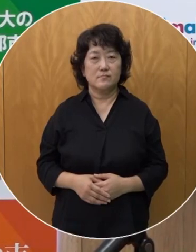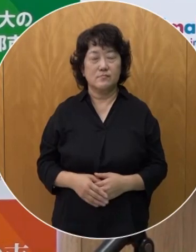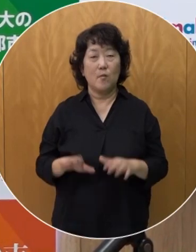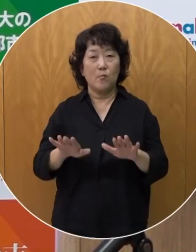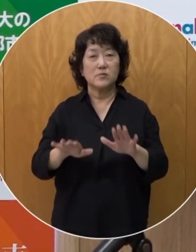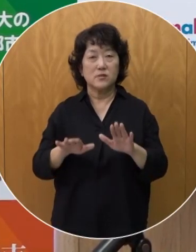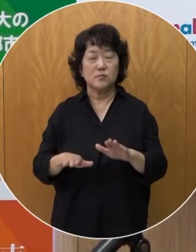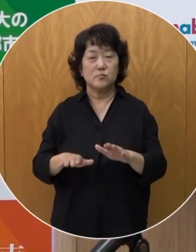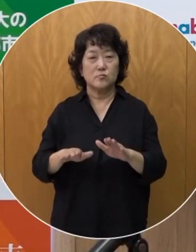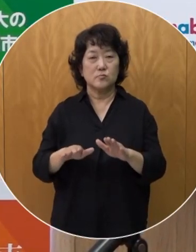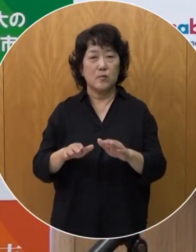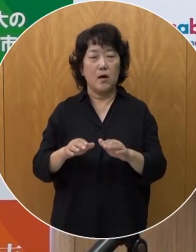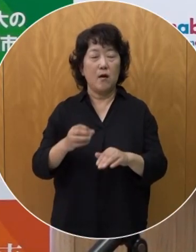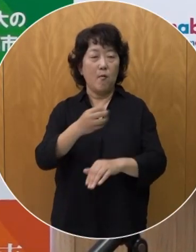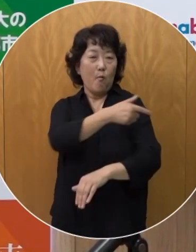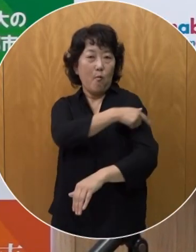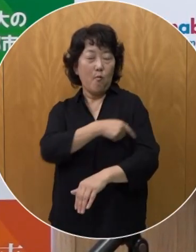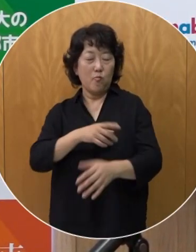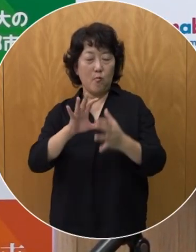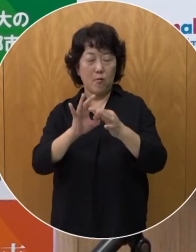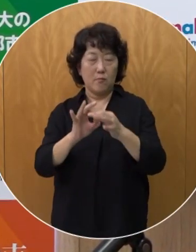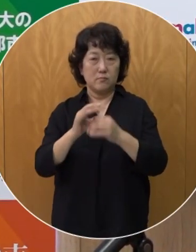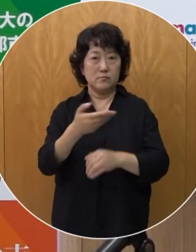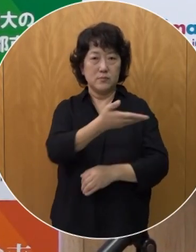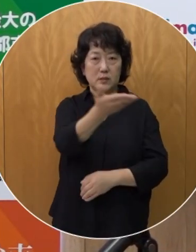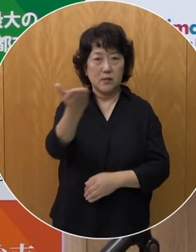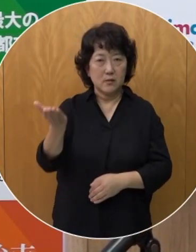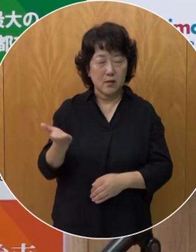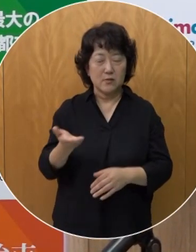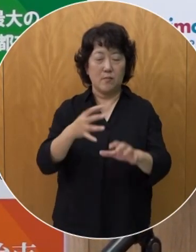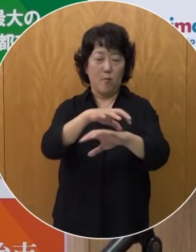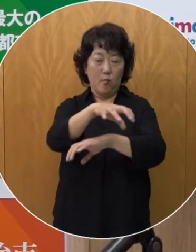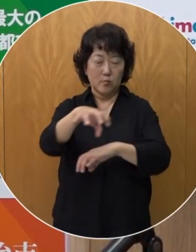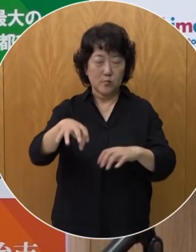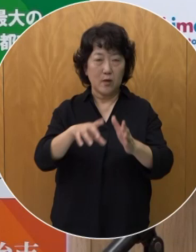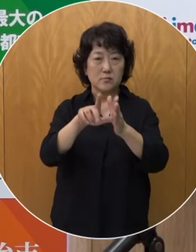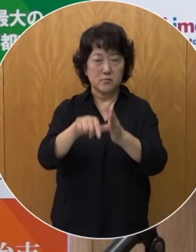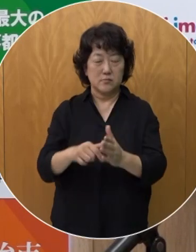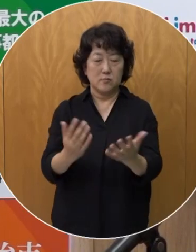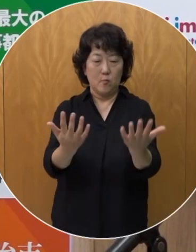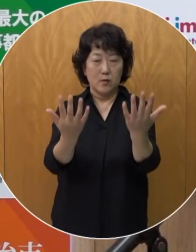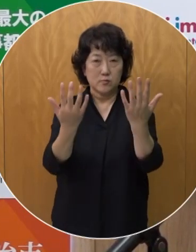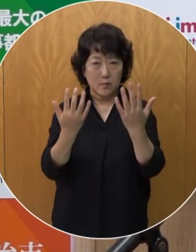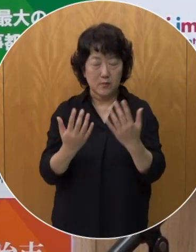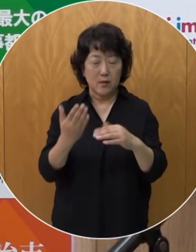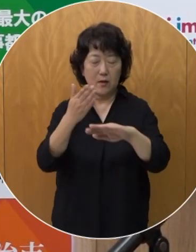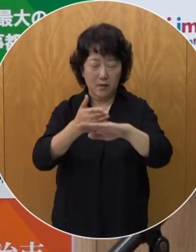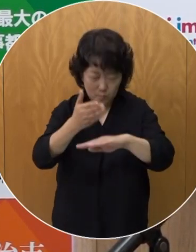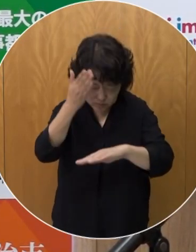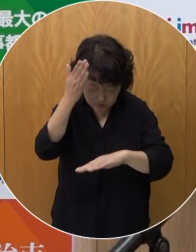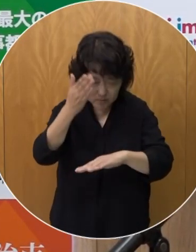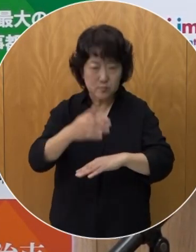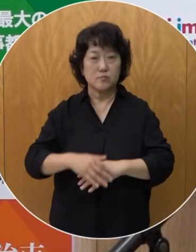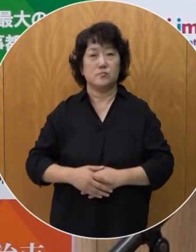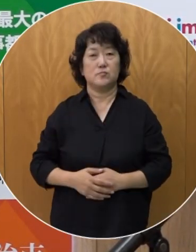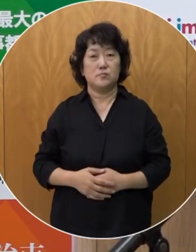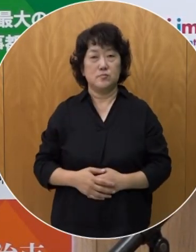本日はマスコミ各社の皆さんにおかれましては大変お忙しい中お集まりをいただきましてありがとうございます